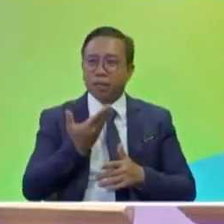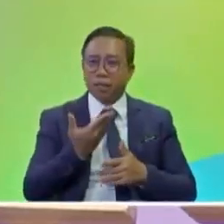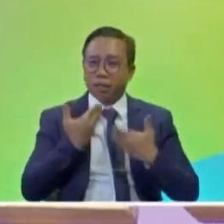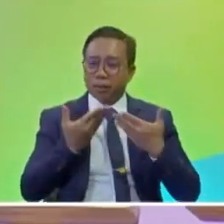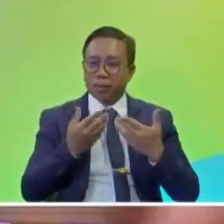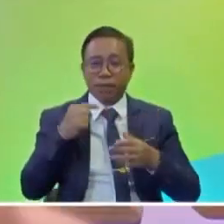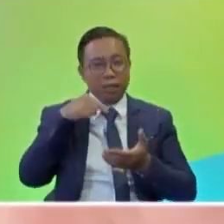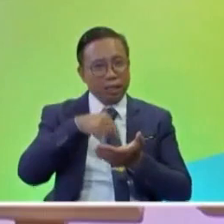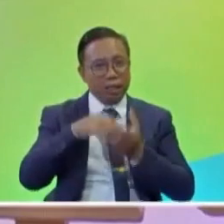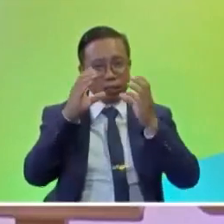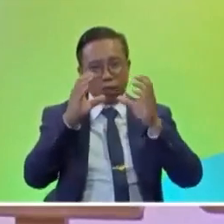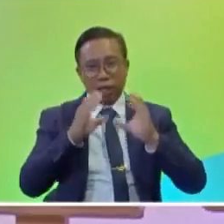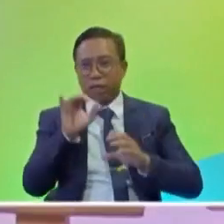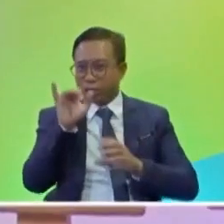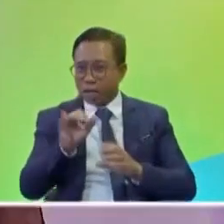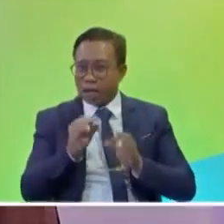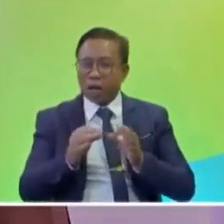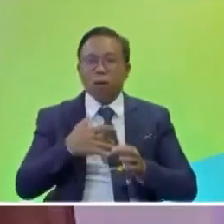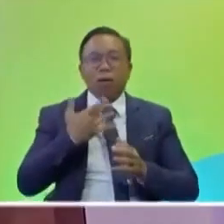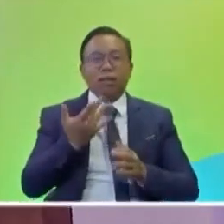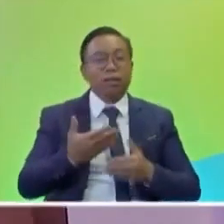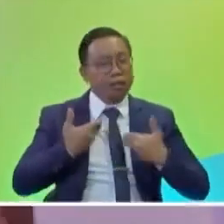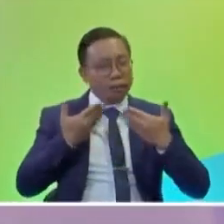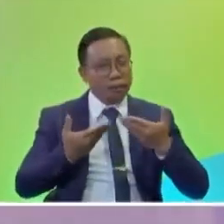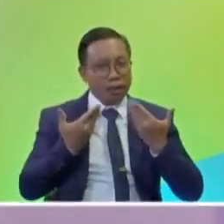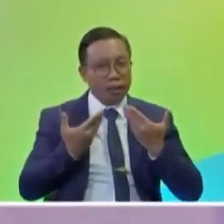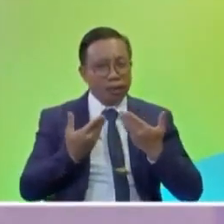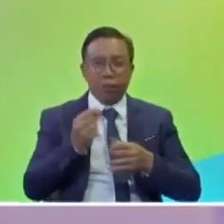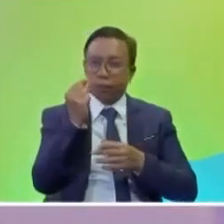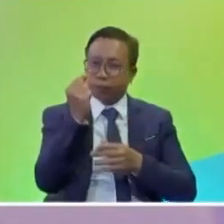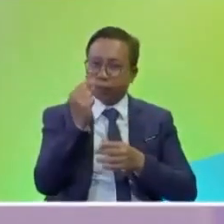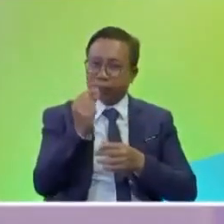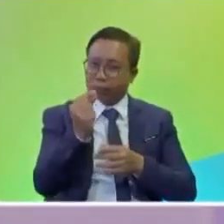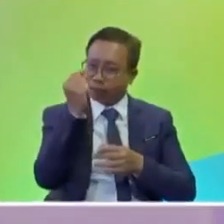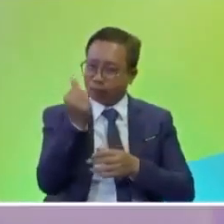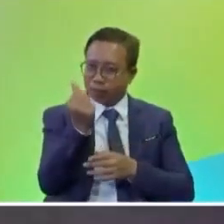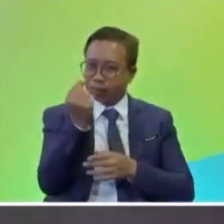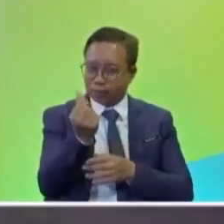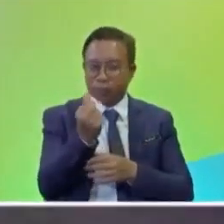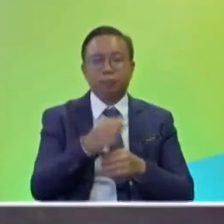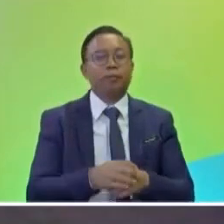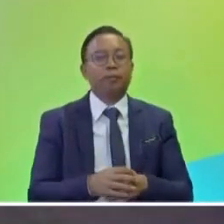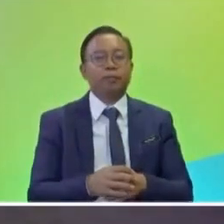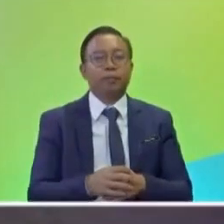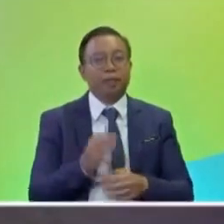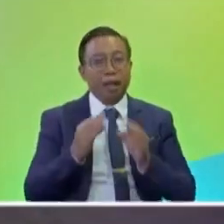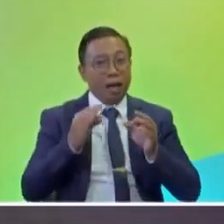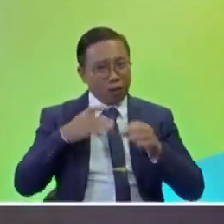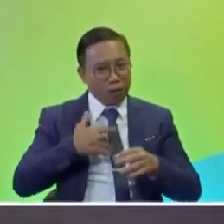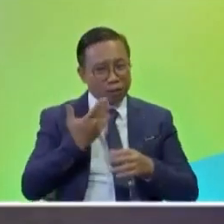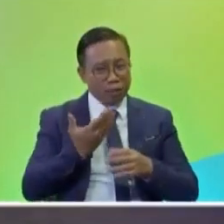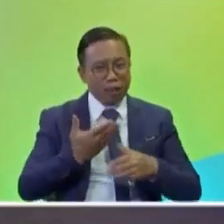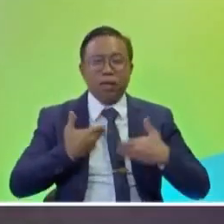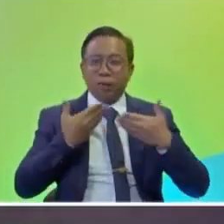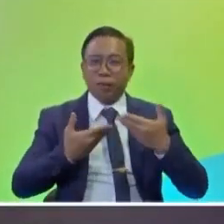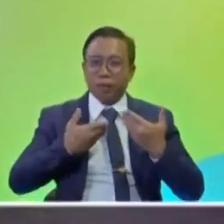gembira, beginilah caranya. Kalau rasa gembira, petik jari. Okey. Kalau rasa